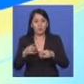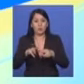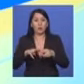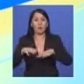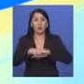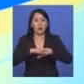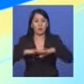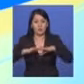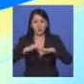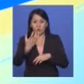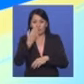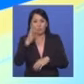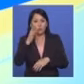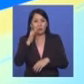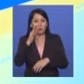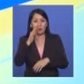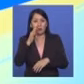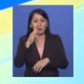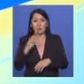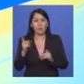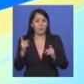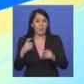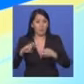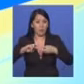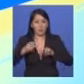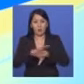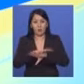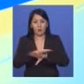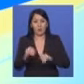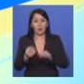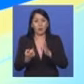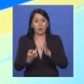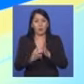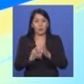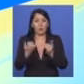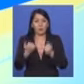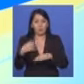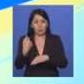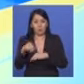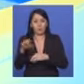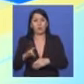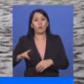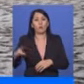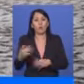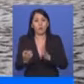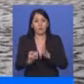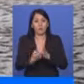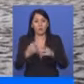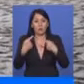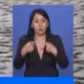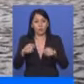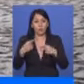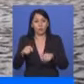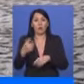Мусин. Сондықтан халықты жылыту маусымында дүрбелең туғызбай көмірді қазірден сатып алуға шақырды. Өңірімізде көмір